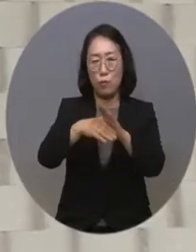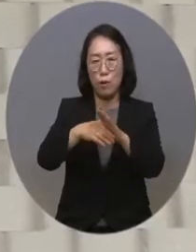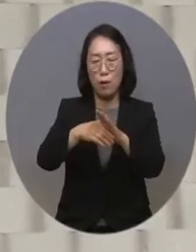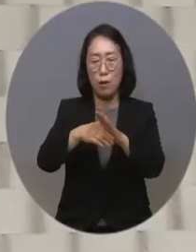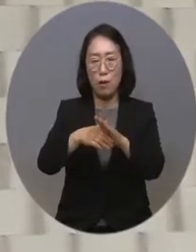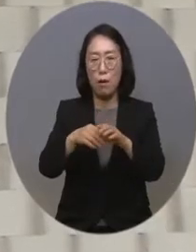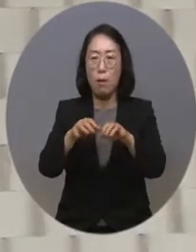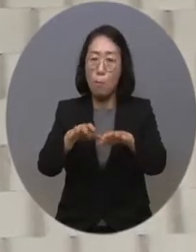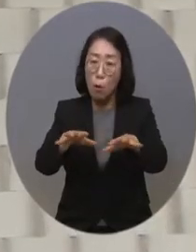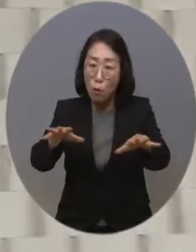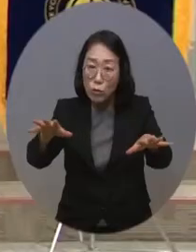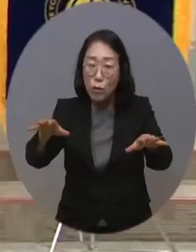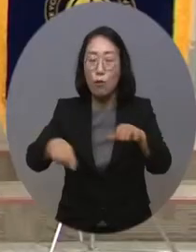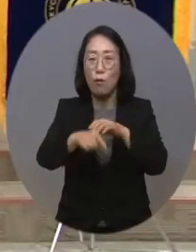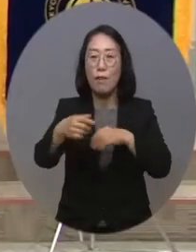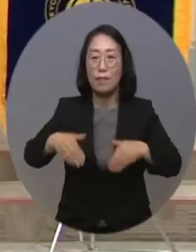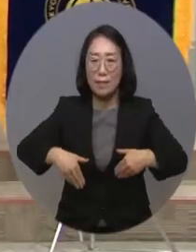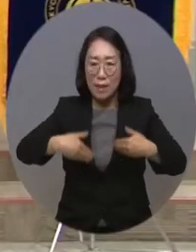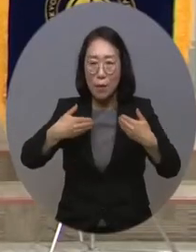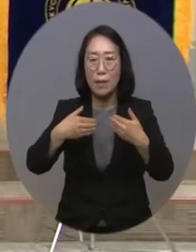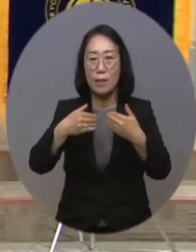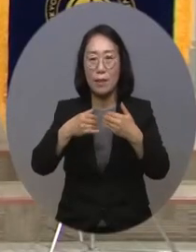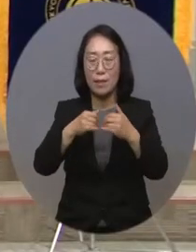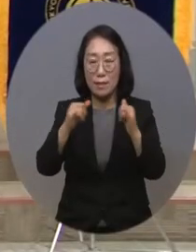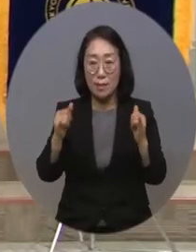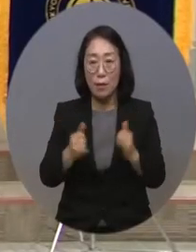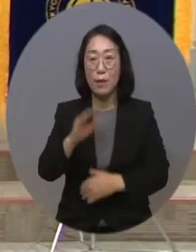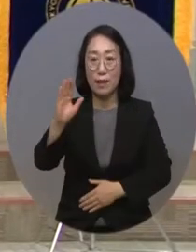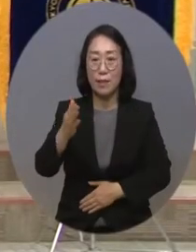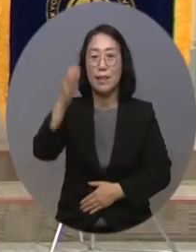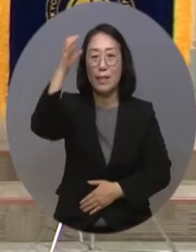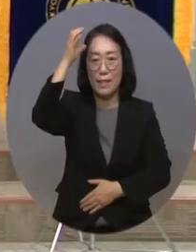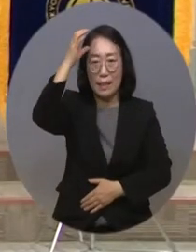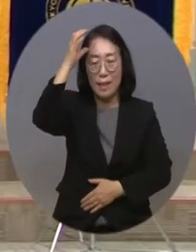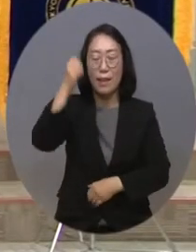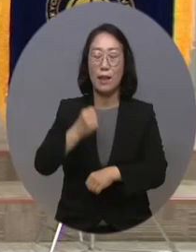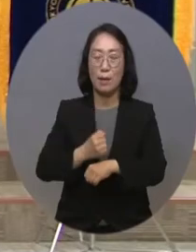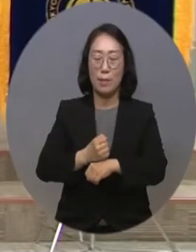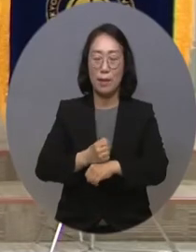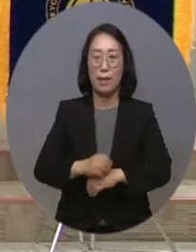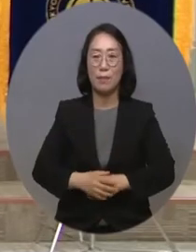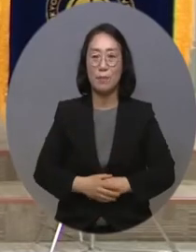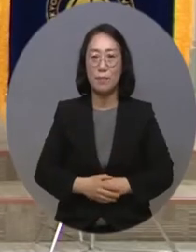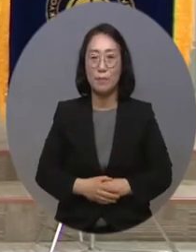따뜻한 사회를 만들어 나갈 수 있기를 기대해봅니다. 지금까지 복지TV 부산방송 황병양입니다.